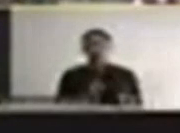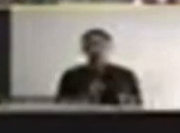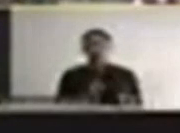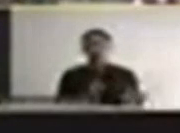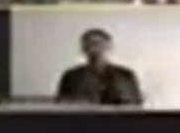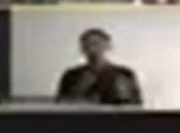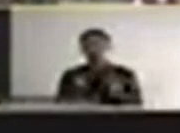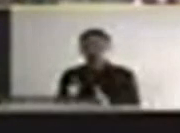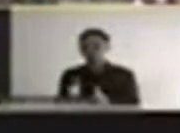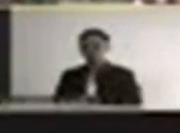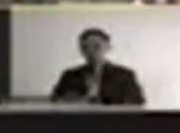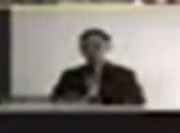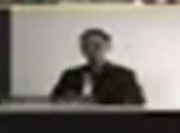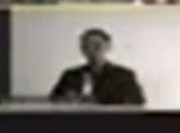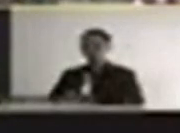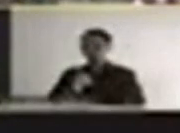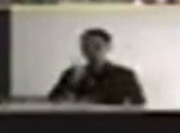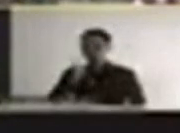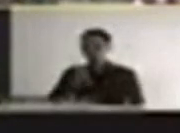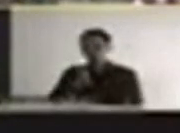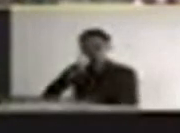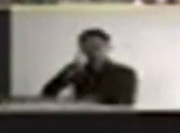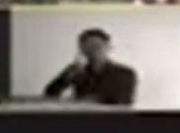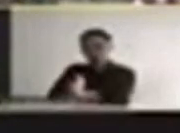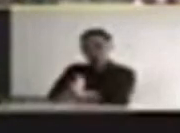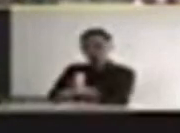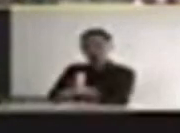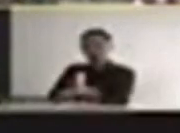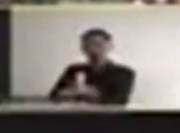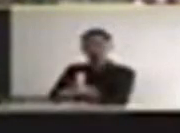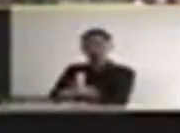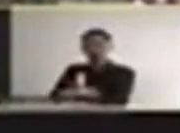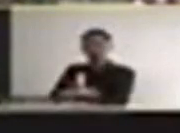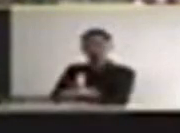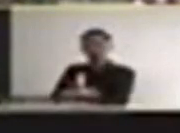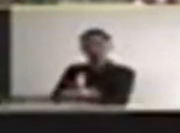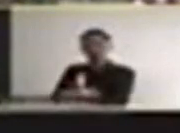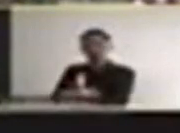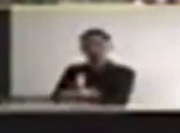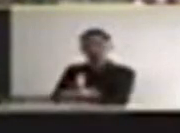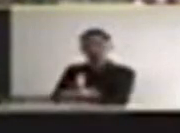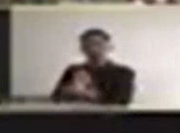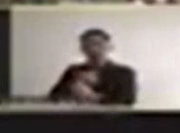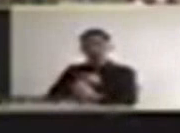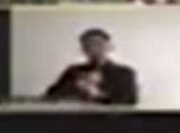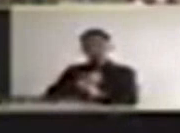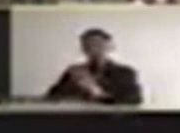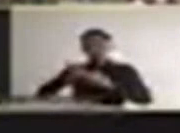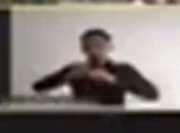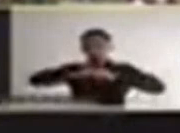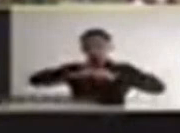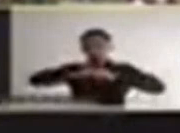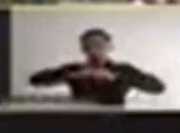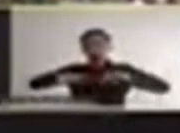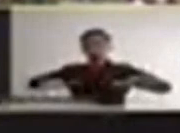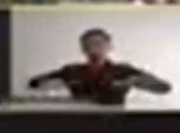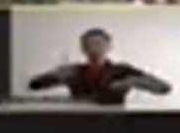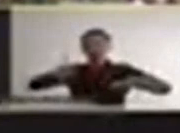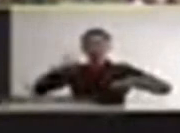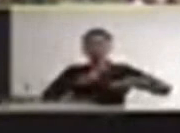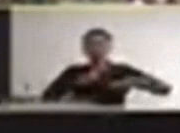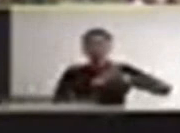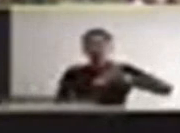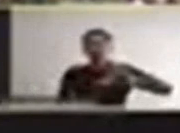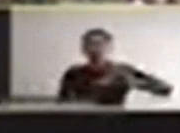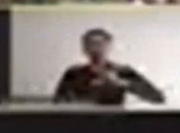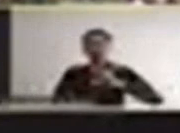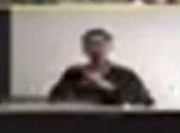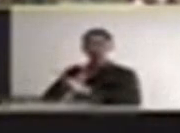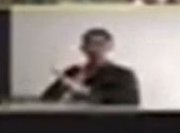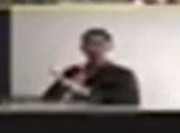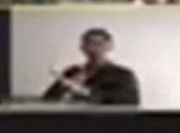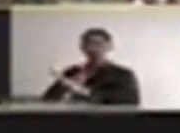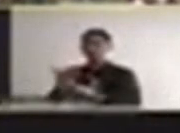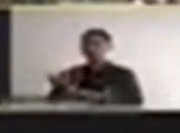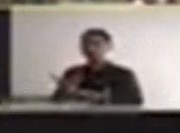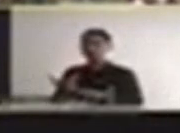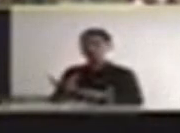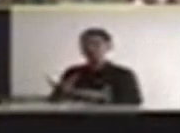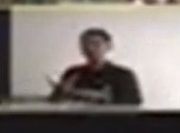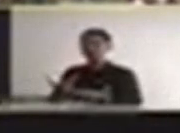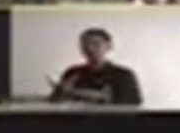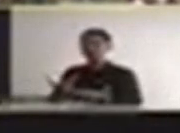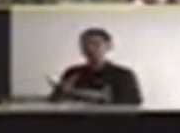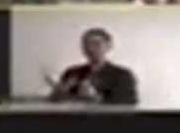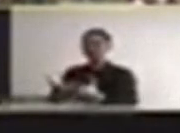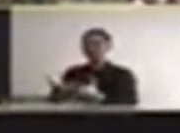ditegaskan kembali adalah mencegah penyebaran COVID COVID-19 di lingkungan satuan pendidikan. Bicara